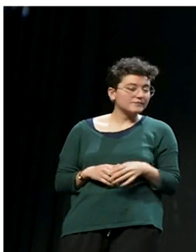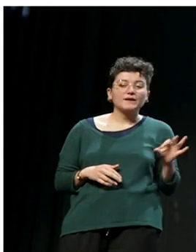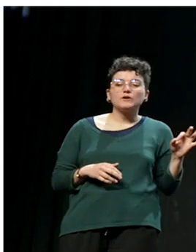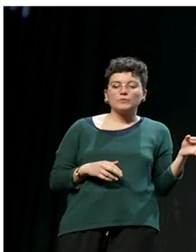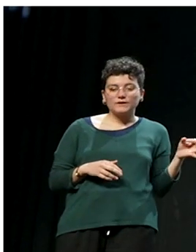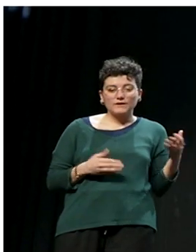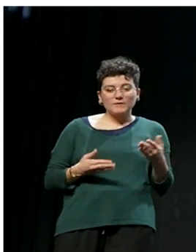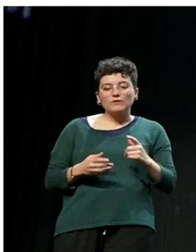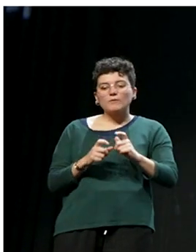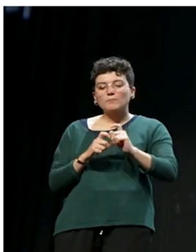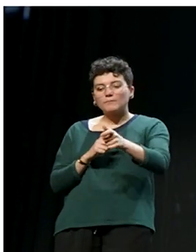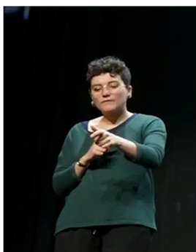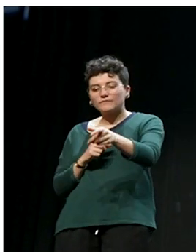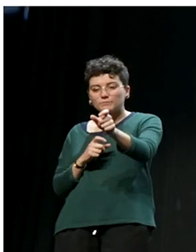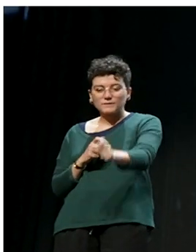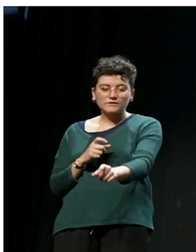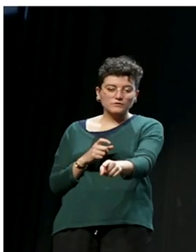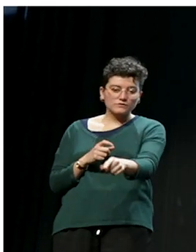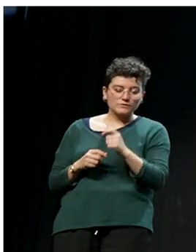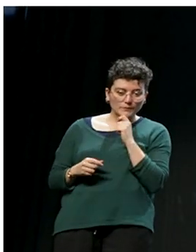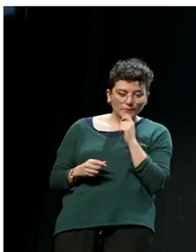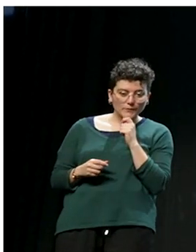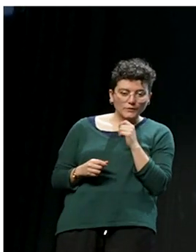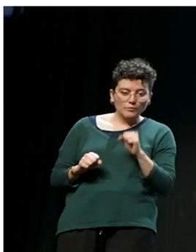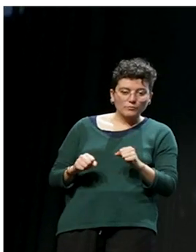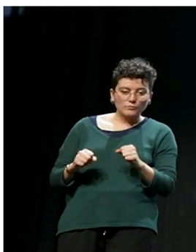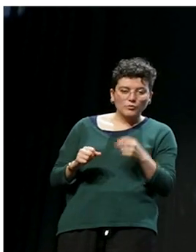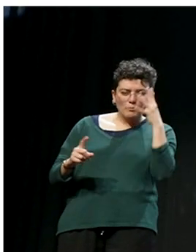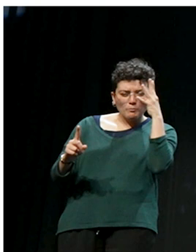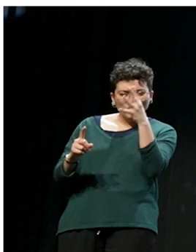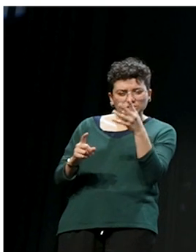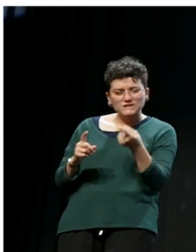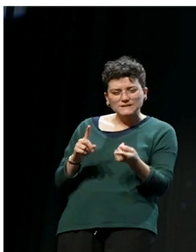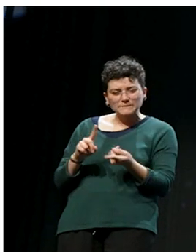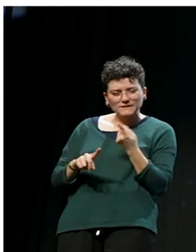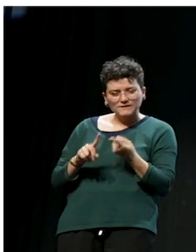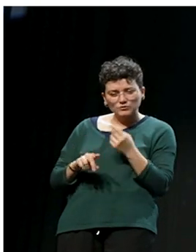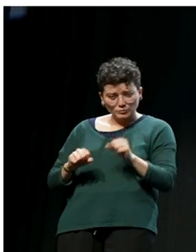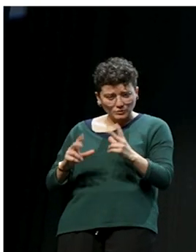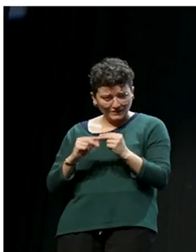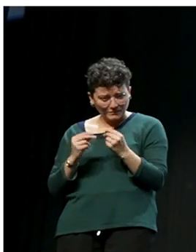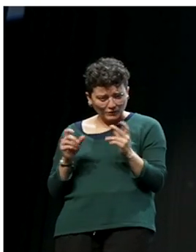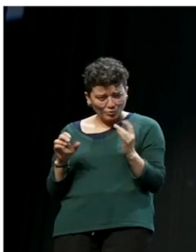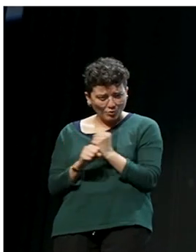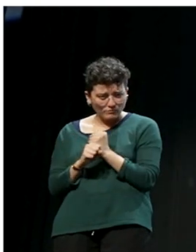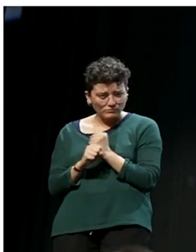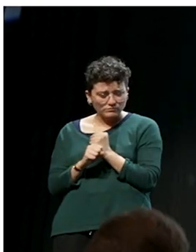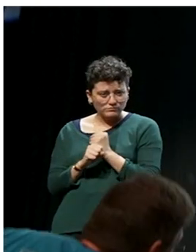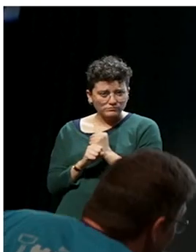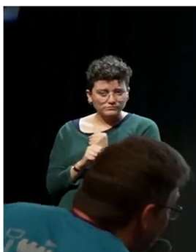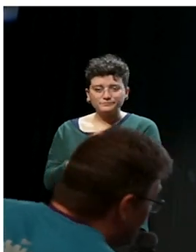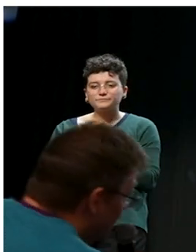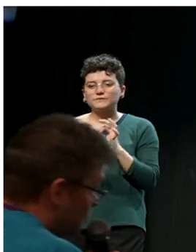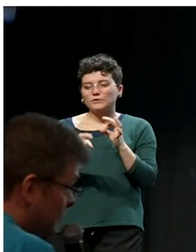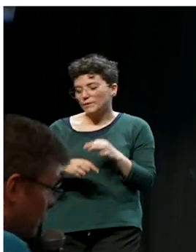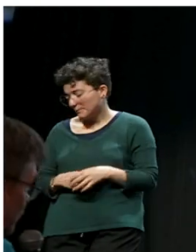Cyril Dojean sur un projet un peu spécial, peut-être que tu peux nous en parler en 2 minutes, qui rebondit justement là-dessus